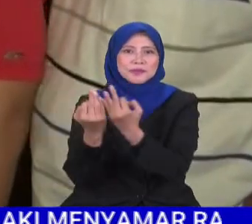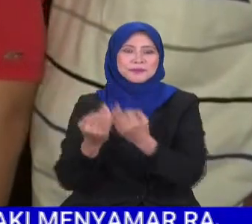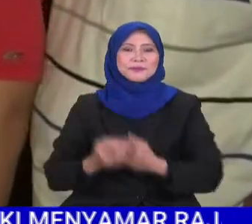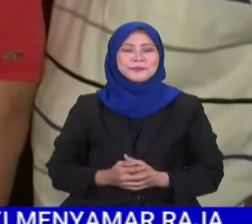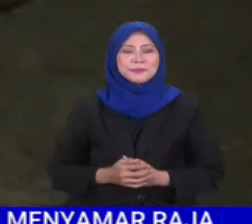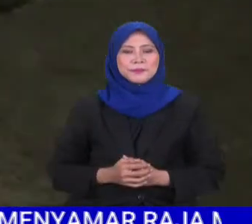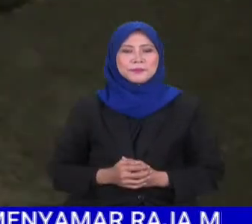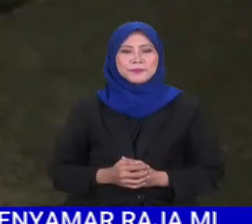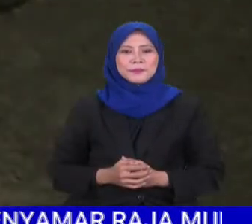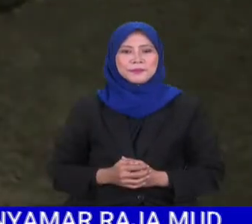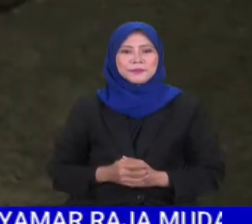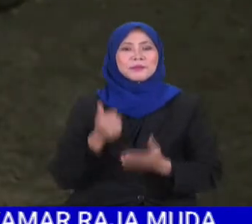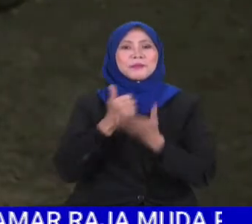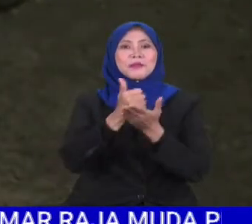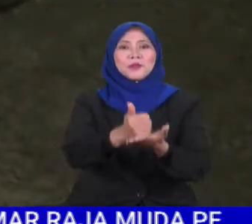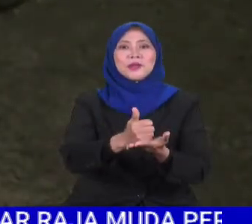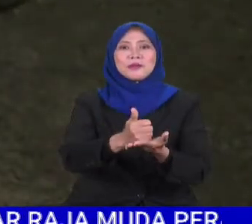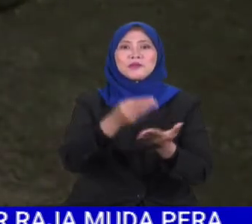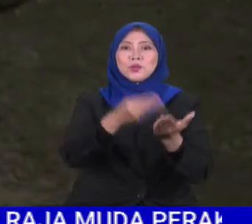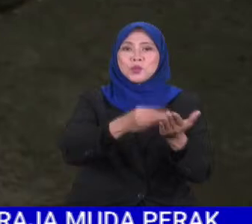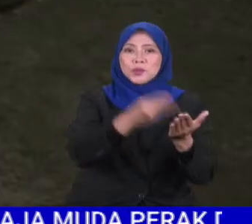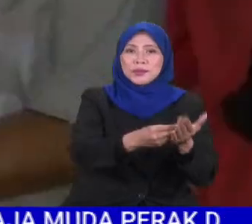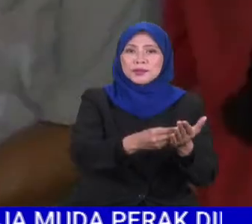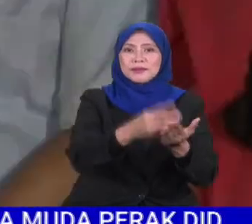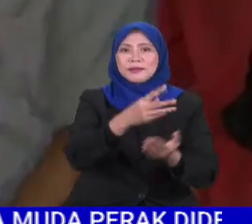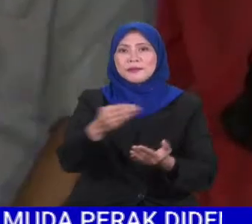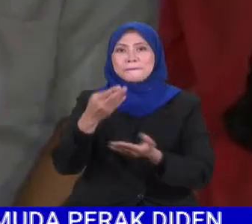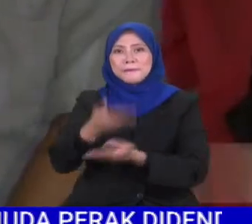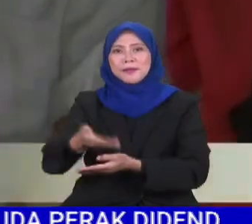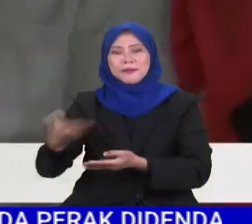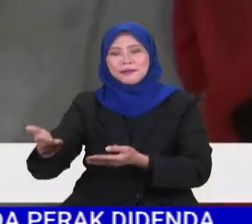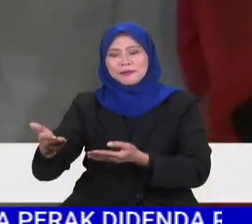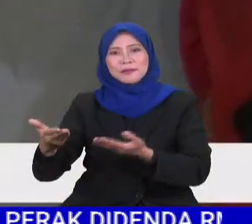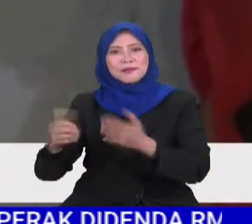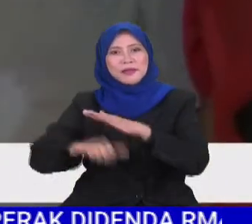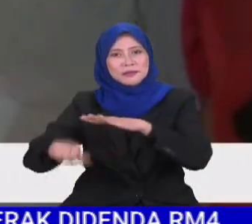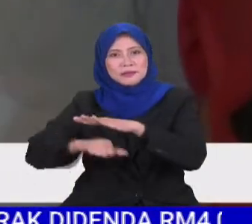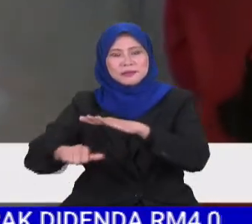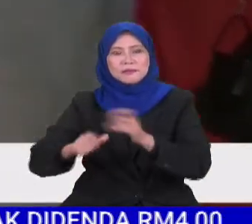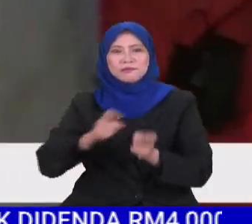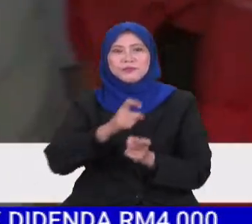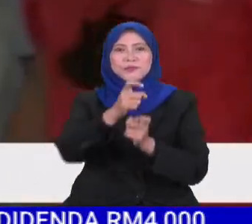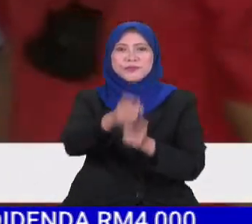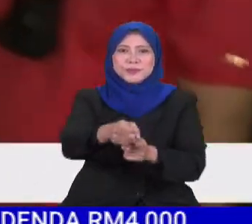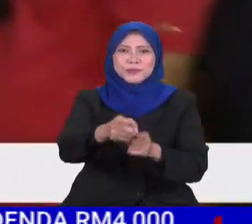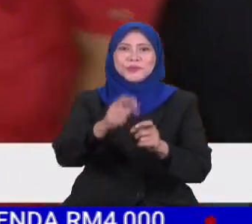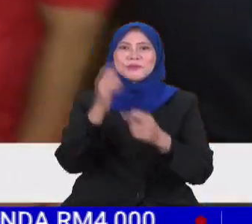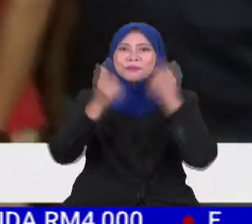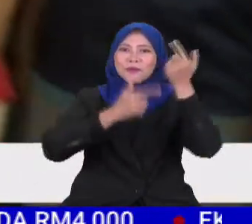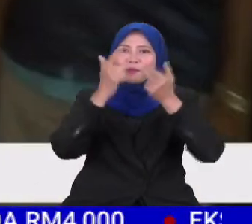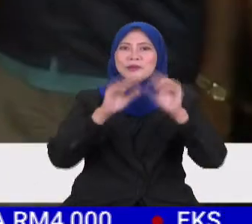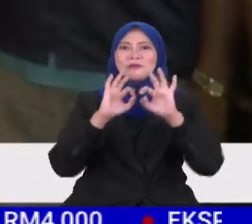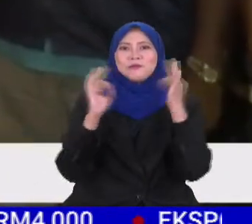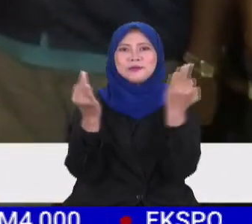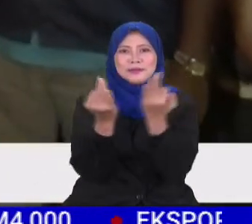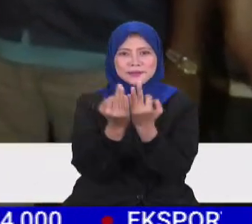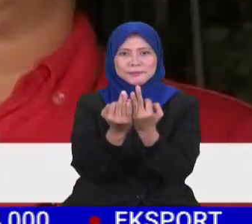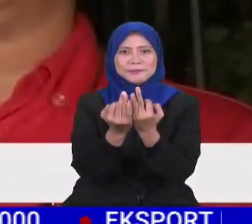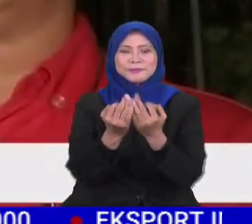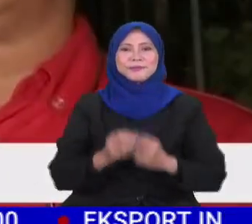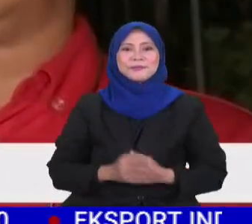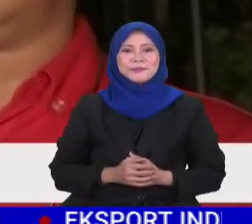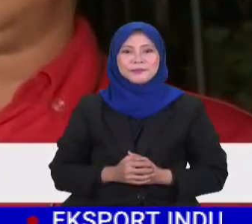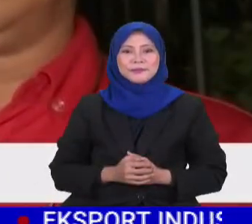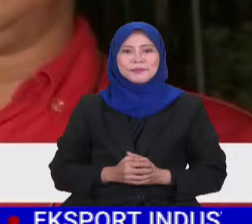mereka bantuan Wang tunai dan barangan keperluan disampaikan Datuk Zakaria ketika menziarahi keluarga berkenaan